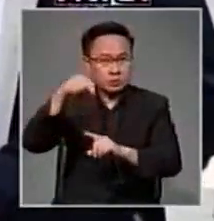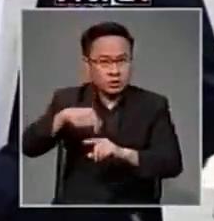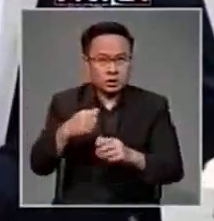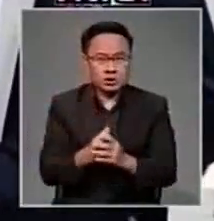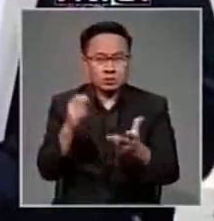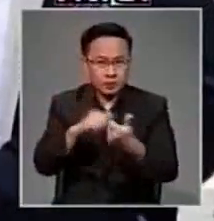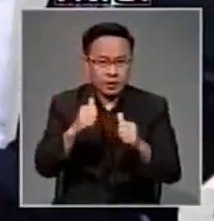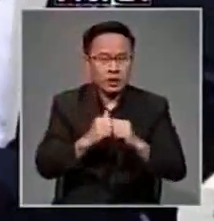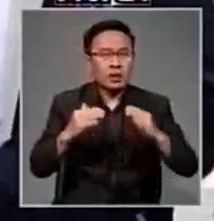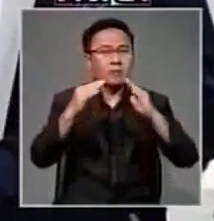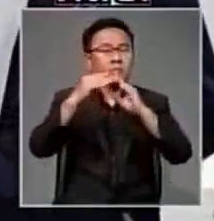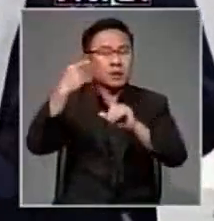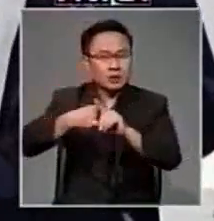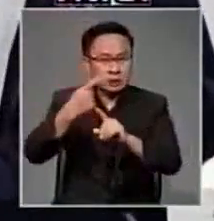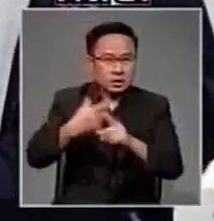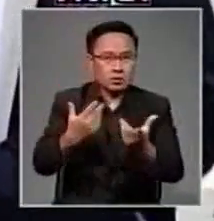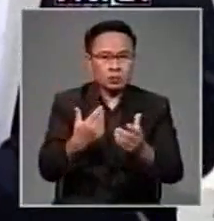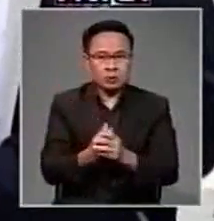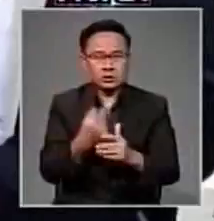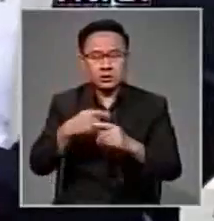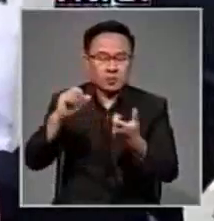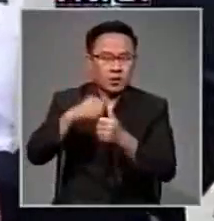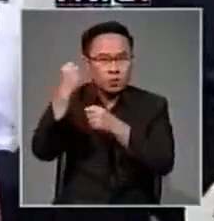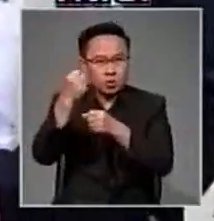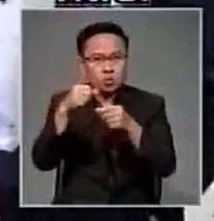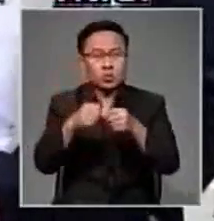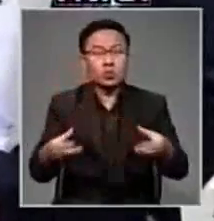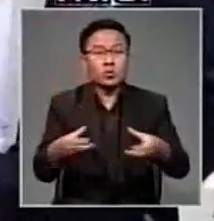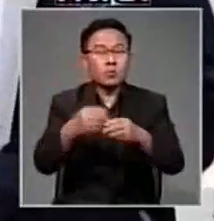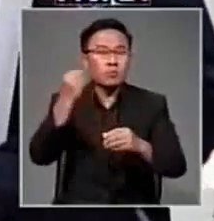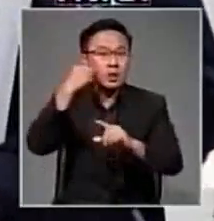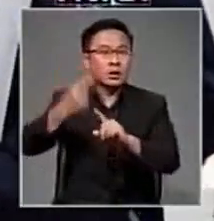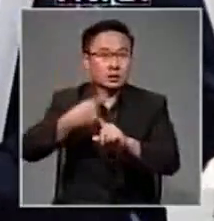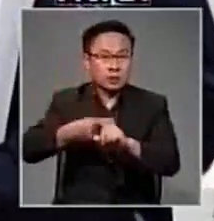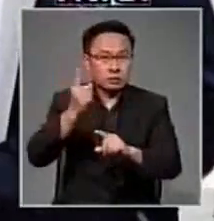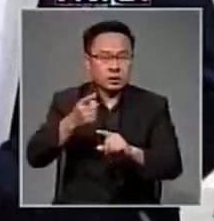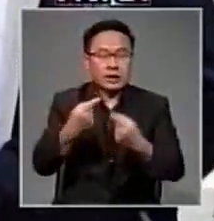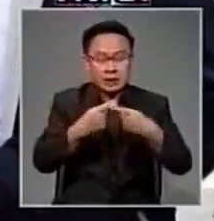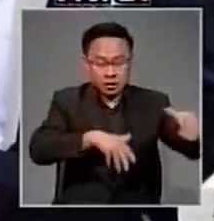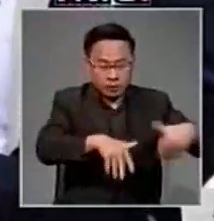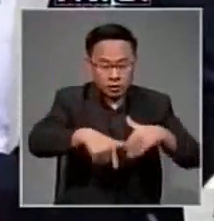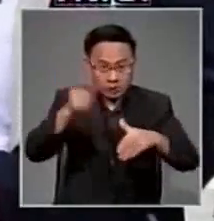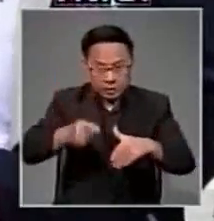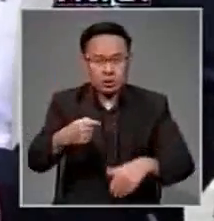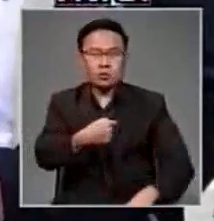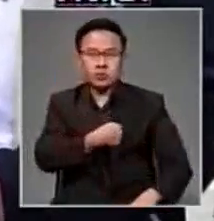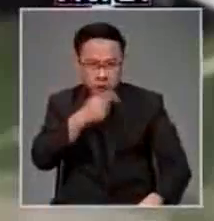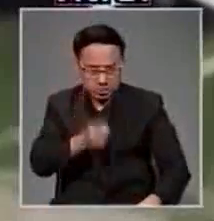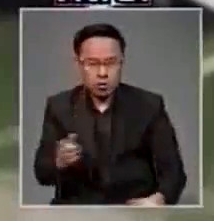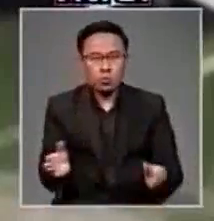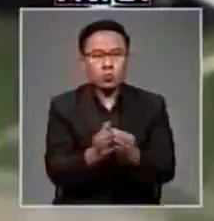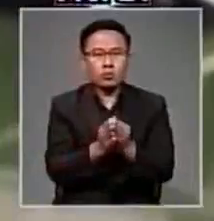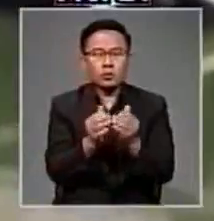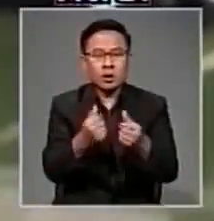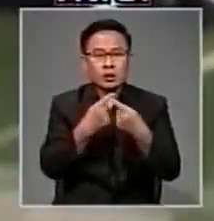ไปในชุมชนยังมีบ้านเช่านะที่ขัดนี่คือมีบ้านเช่าเสียประโยชน์นะครับท ั้ งนั้นแหละครับแต่ชาวจริ